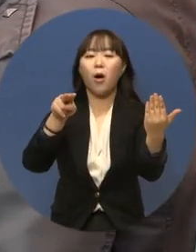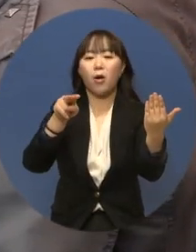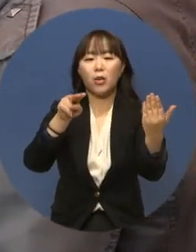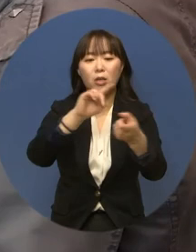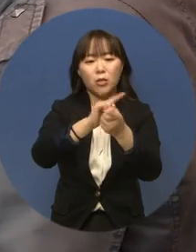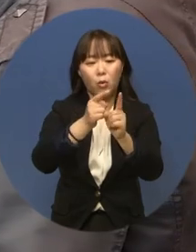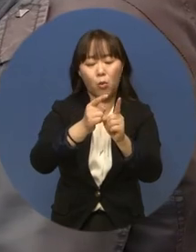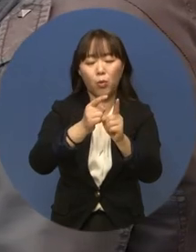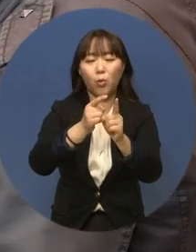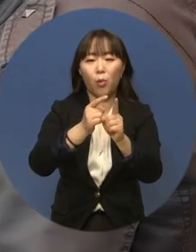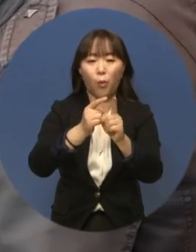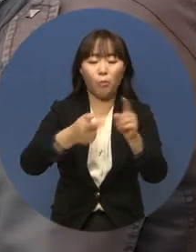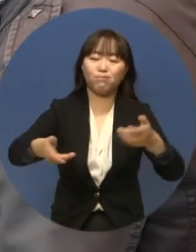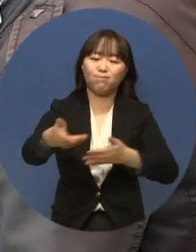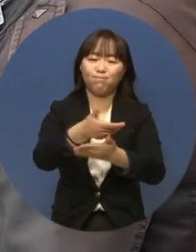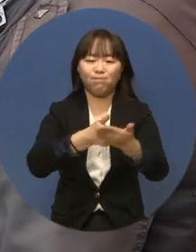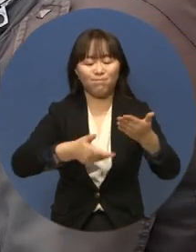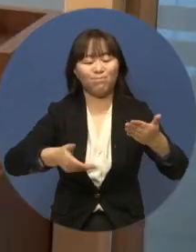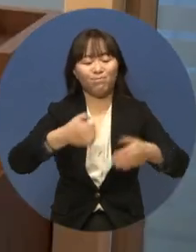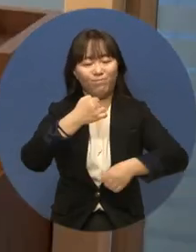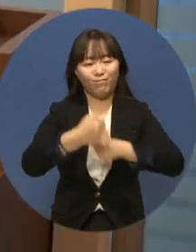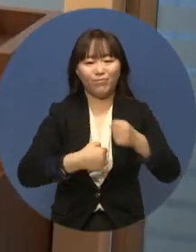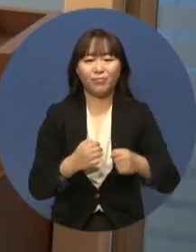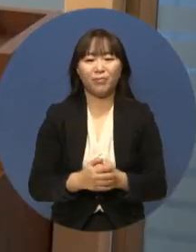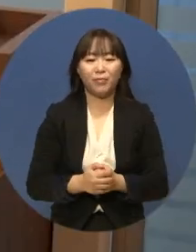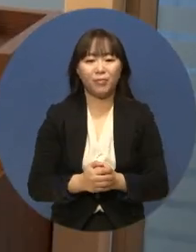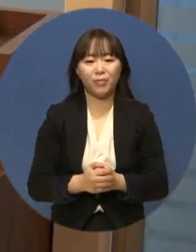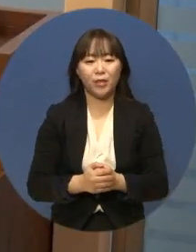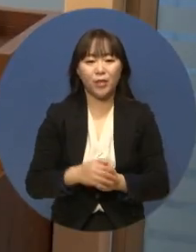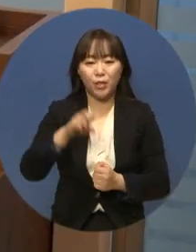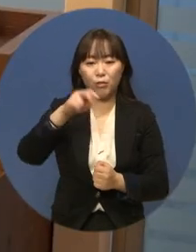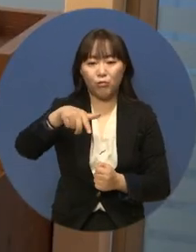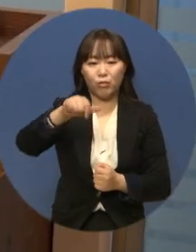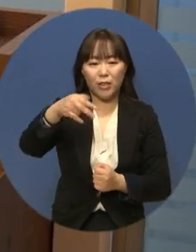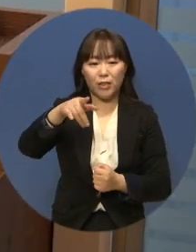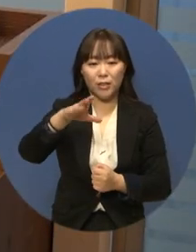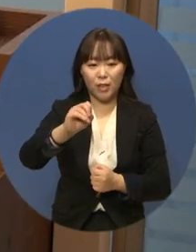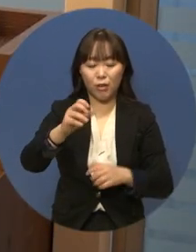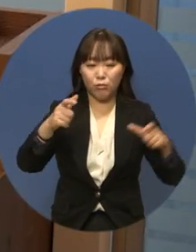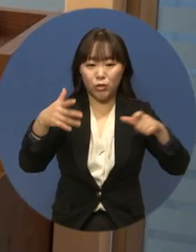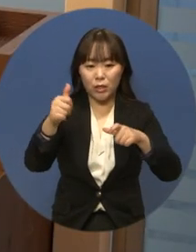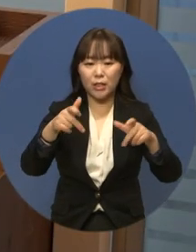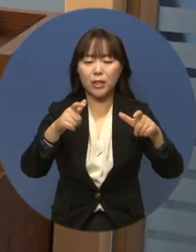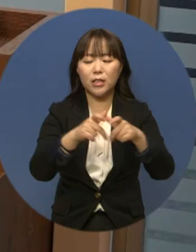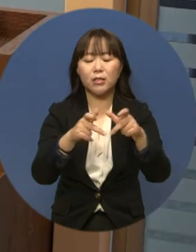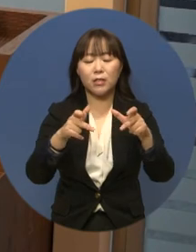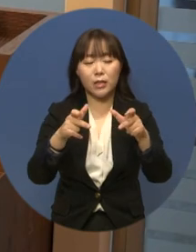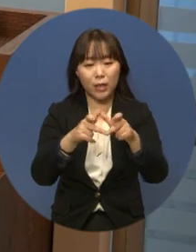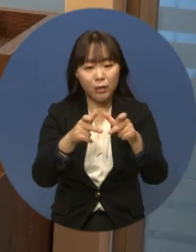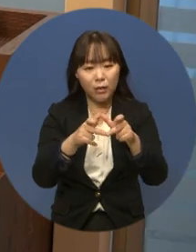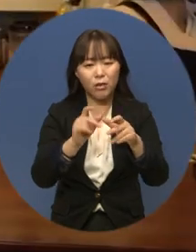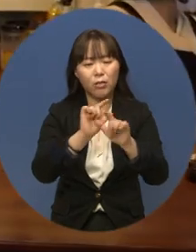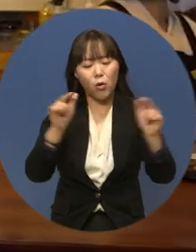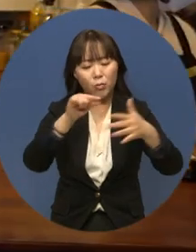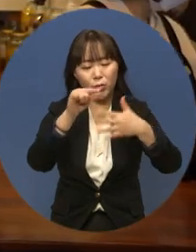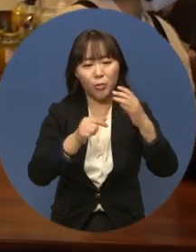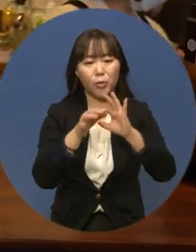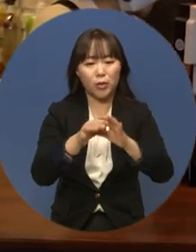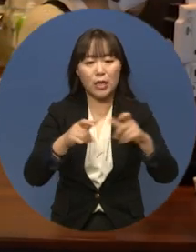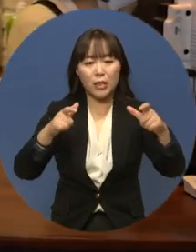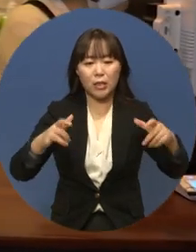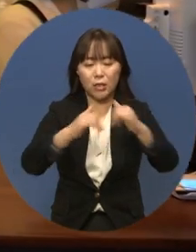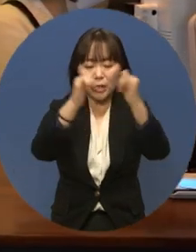없는 자유로운 대화로 소통했습니다. 유기상 군수는 지역 장애인들이 다양한 프로그램을 통해